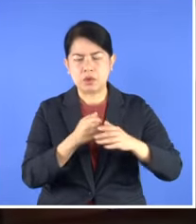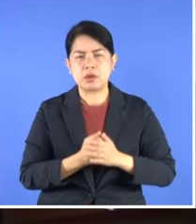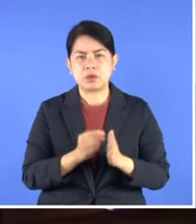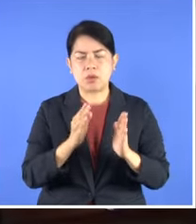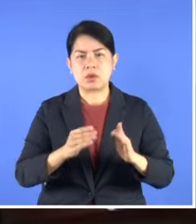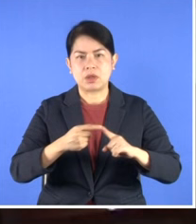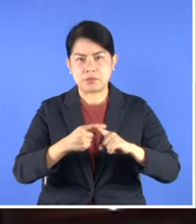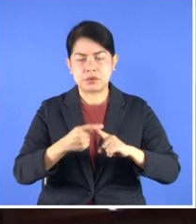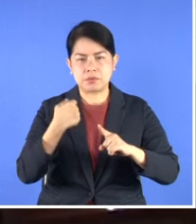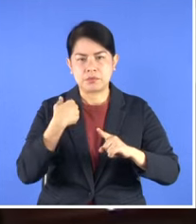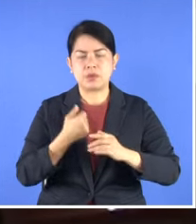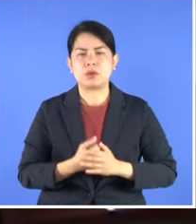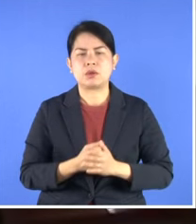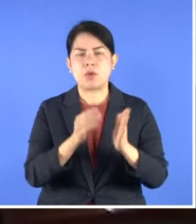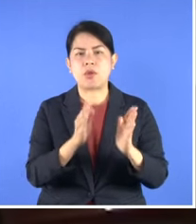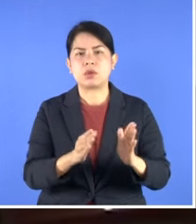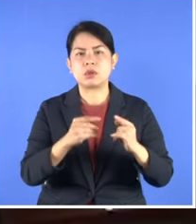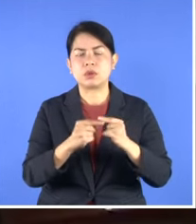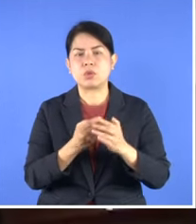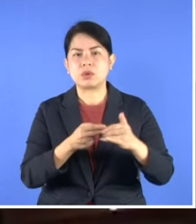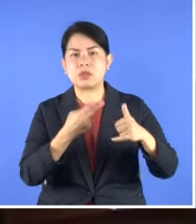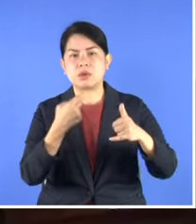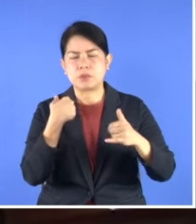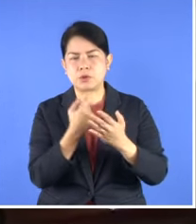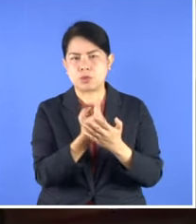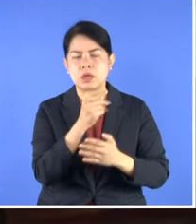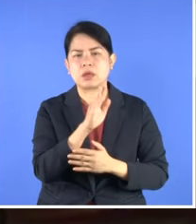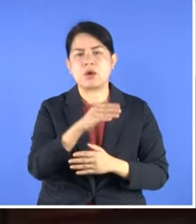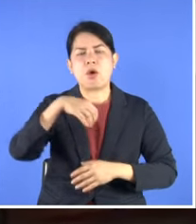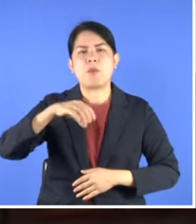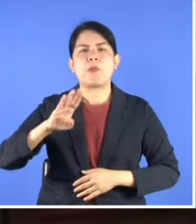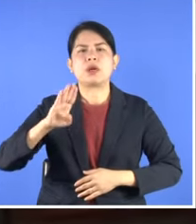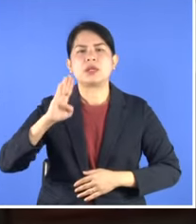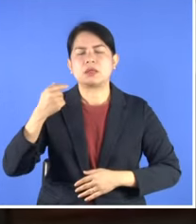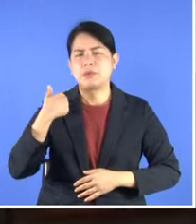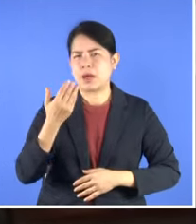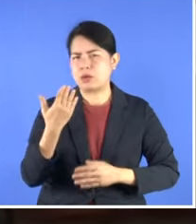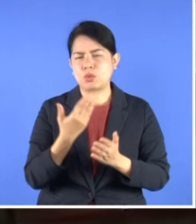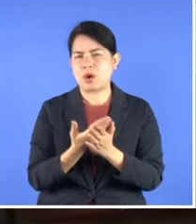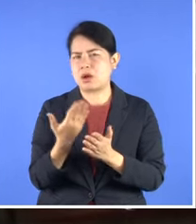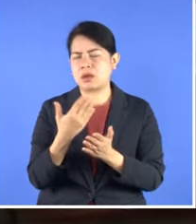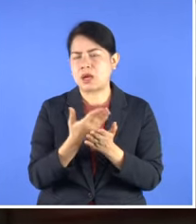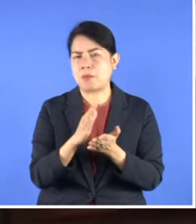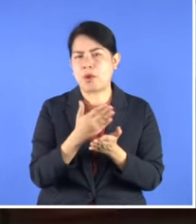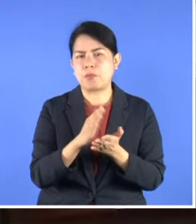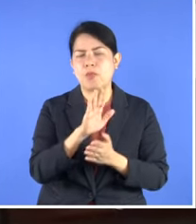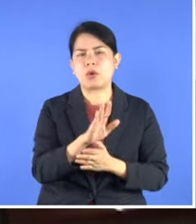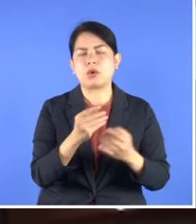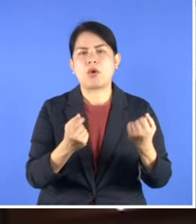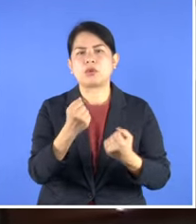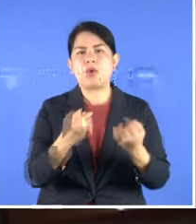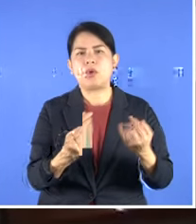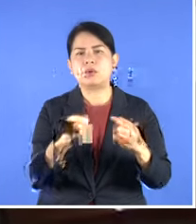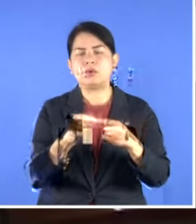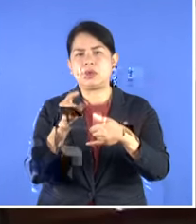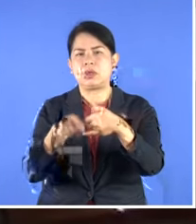ซึ่งผู้เสียหายที่ถูกยิงเนี่ยเป็นตัวแทนบริษัทไฟแนนซ์นะครับที่ไปทวงเขาเรียกว่างวดรถเนื่องจากว่าขาดส่งมาหลาย